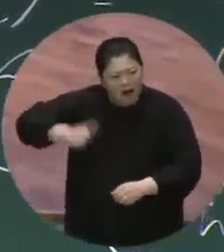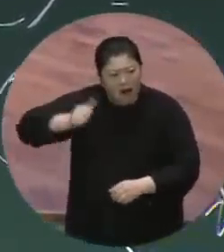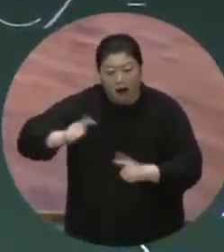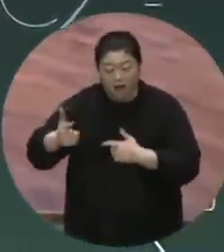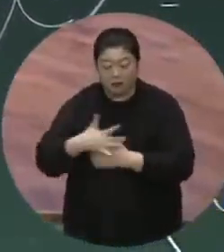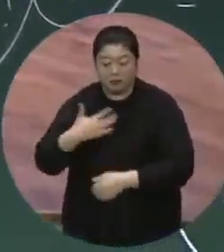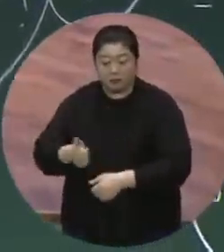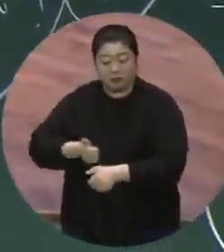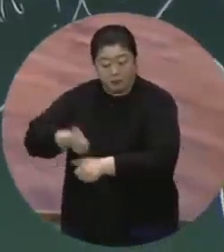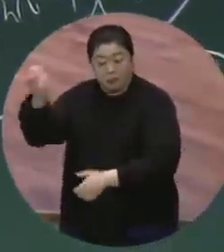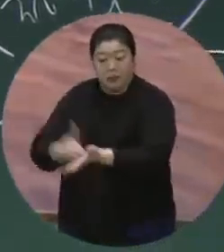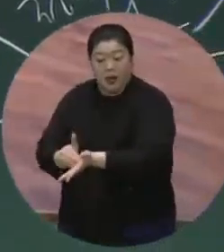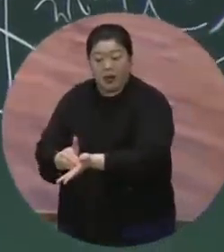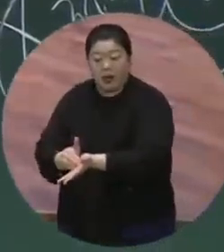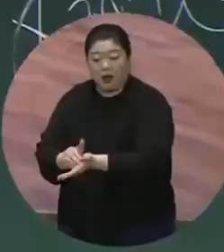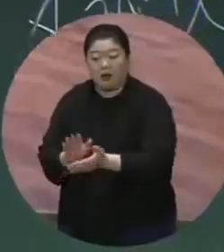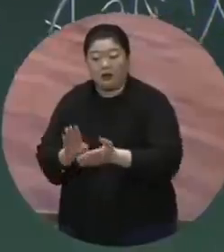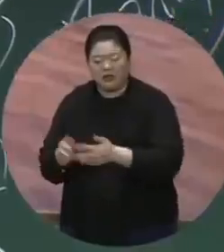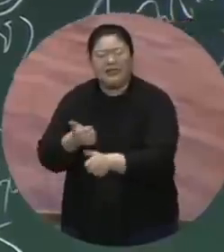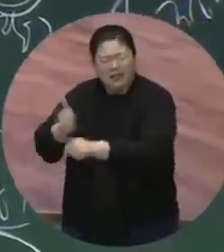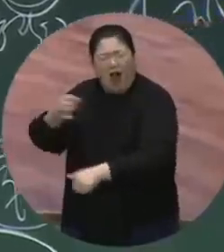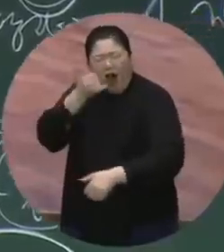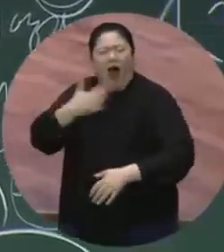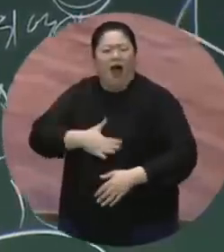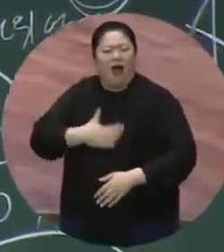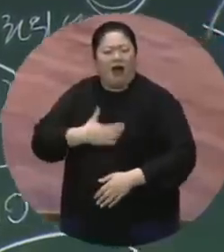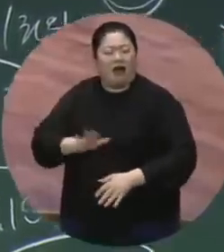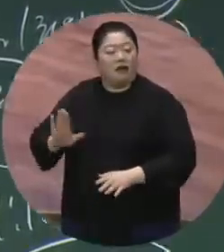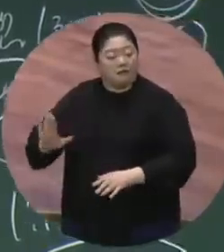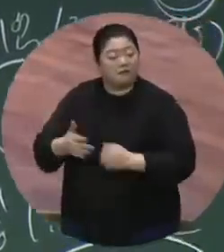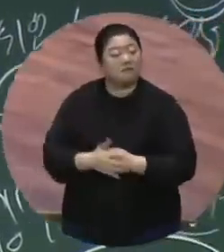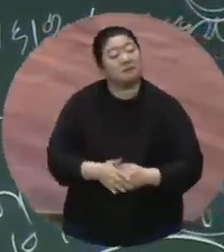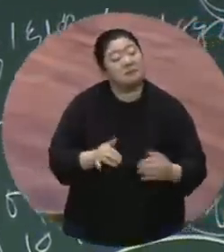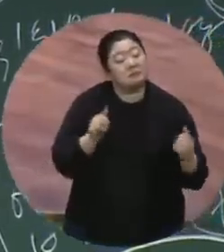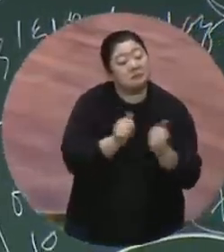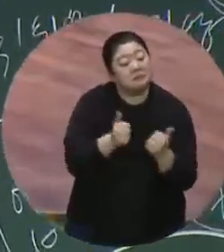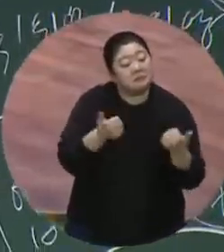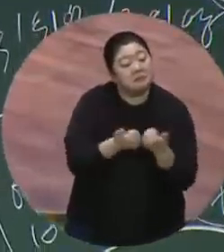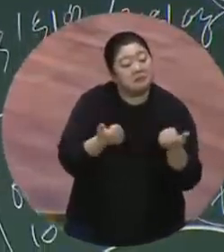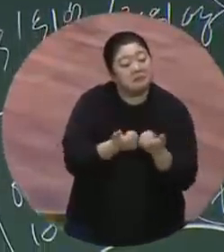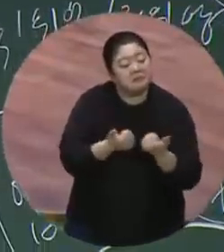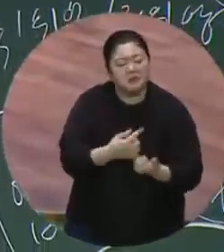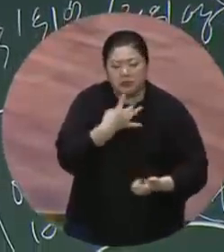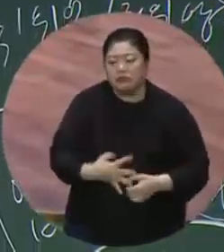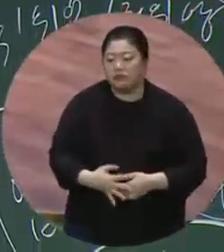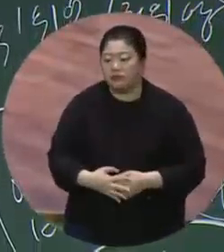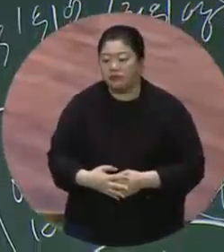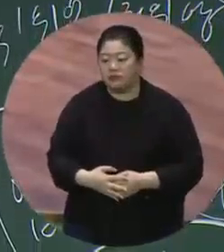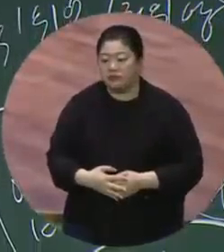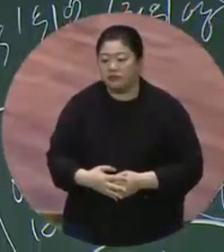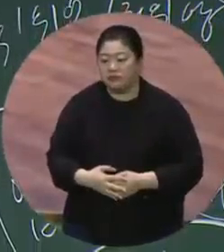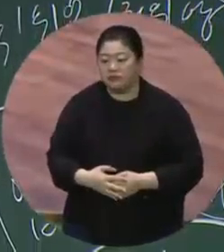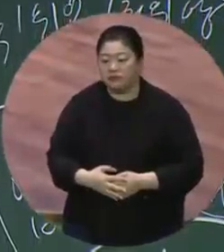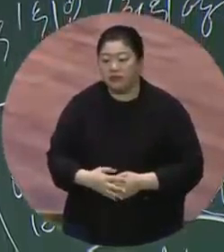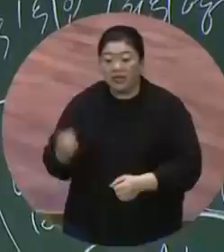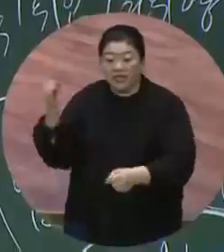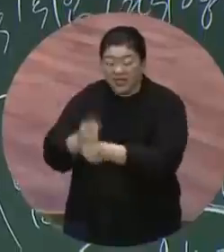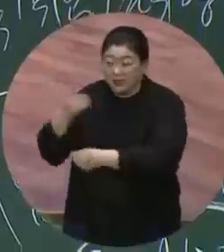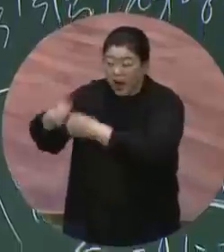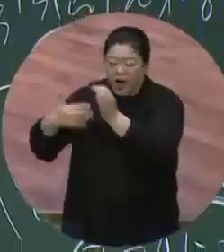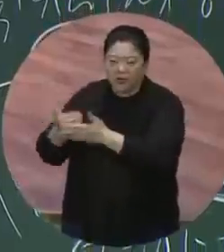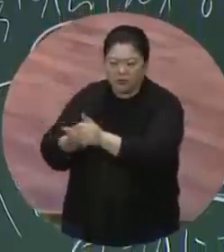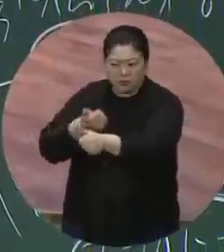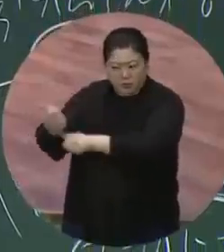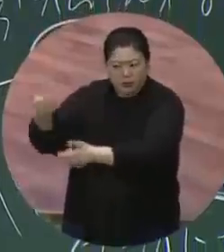이렇게 하시나? 내가 너를 축복하기 위하여 지금 기다리고 있다. 너를 테스트해서 내가